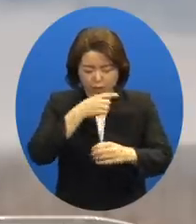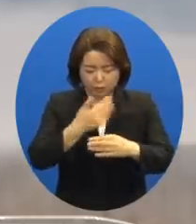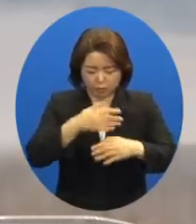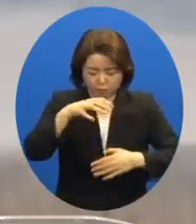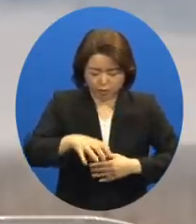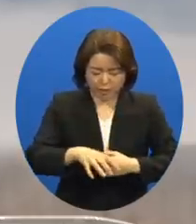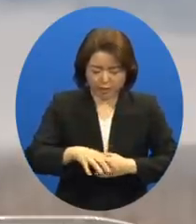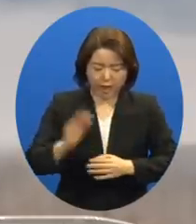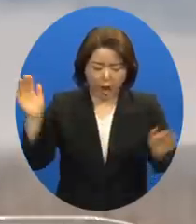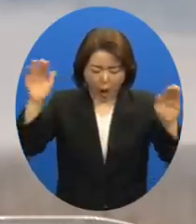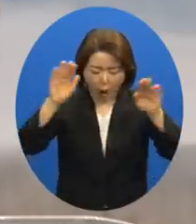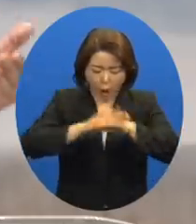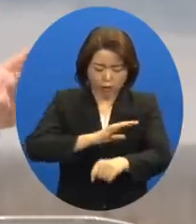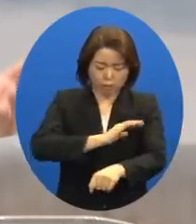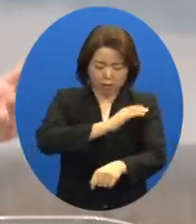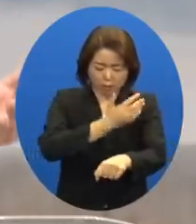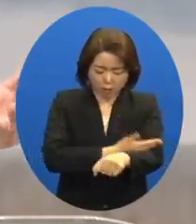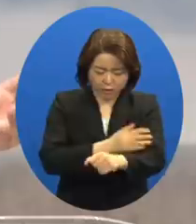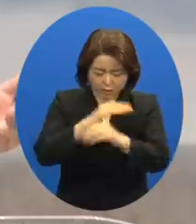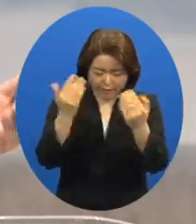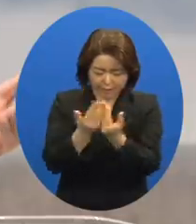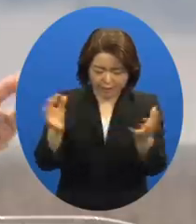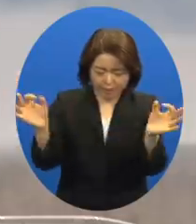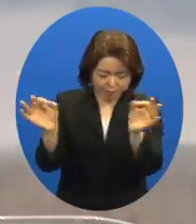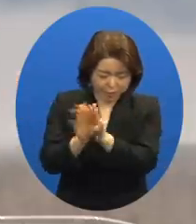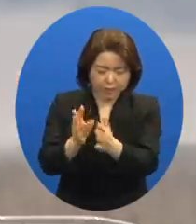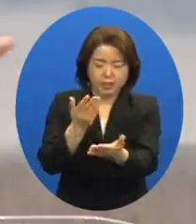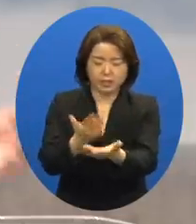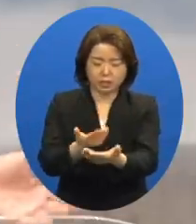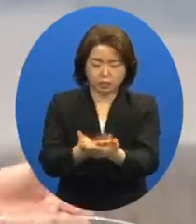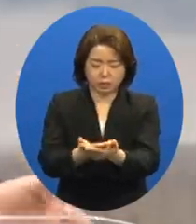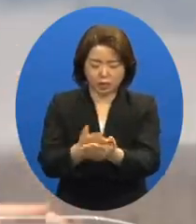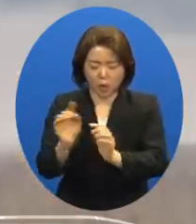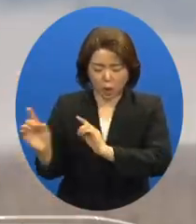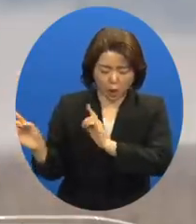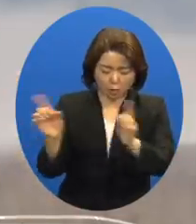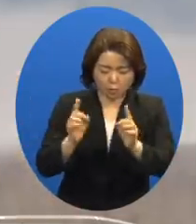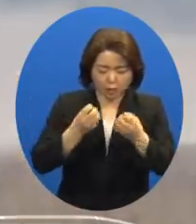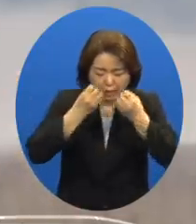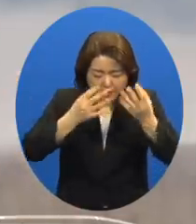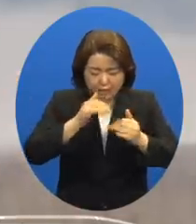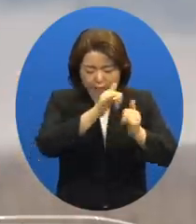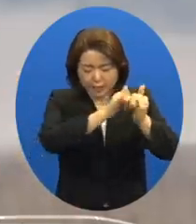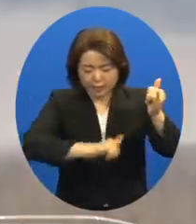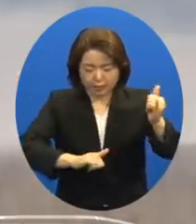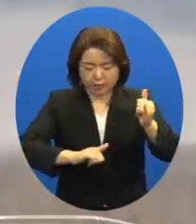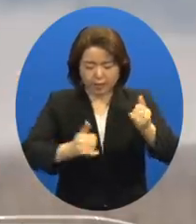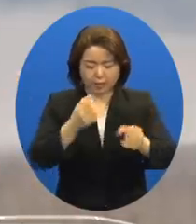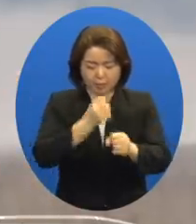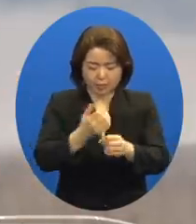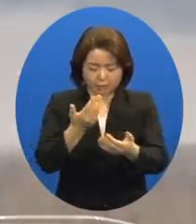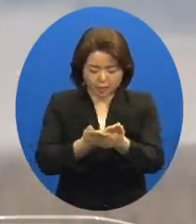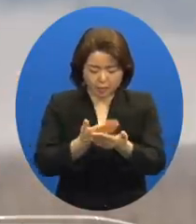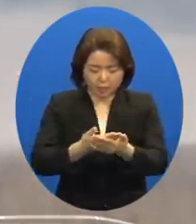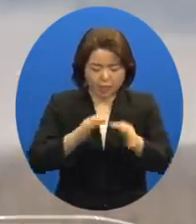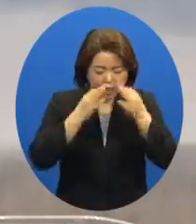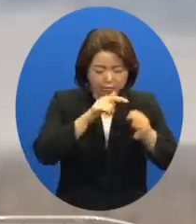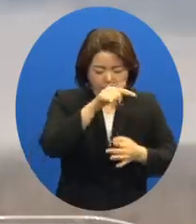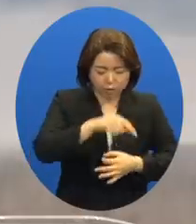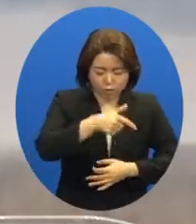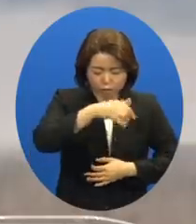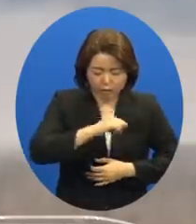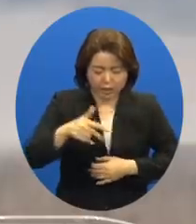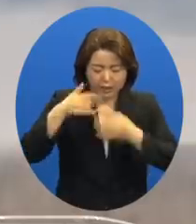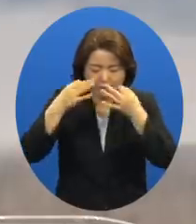어둠의 권세가 다 물러가게 하소서. 부활의 새 역사가 시작되게 하소서. 김국기 목사님, 김정욱